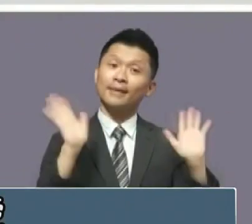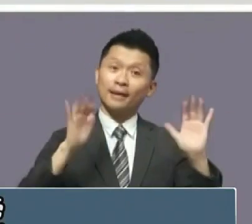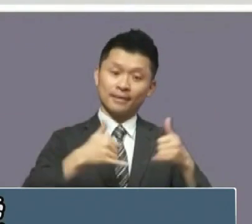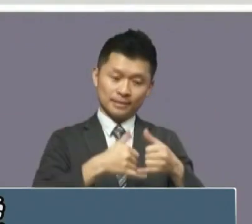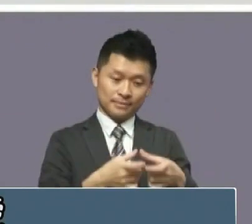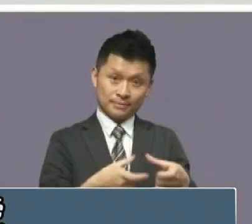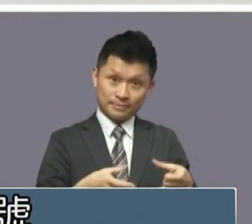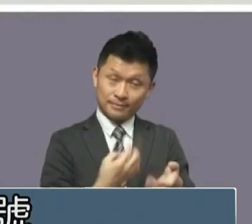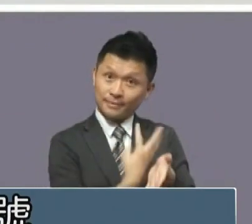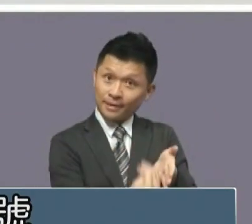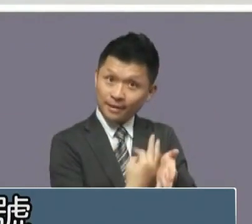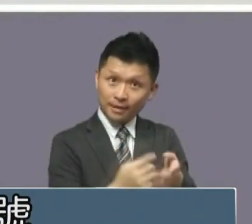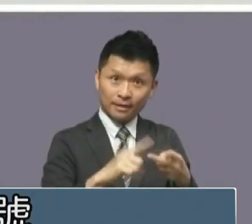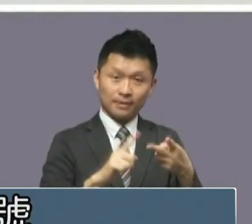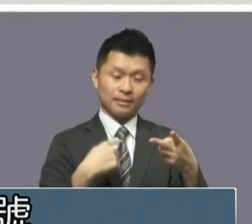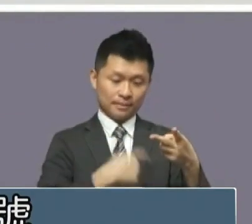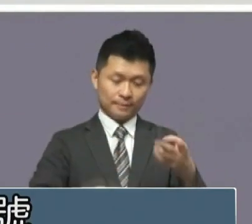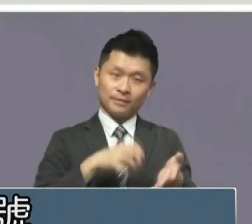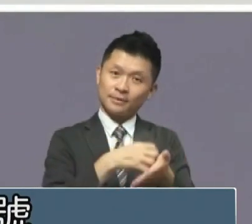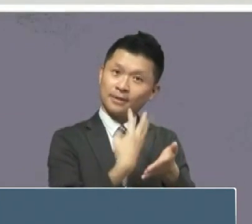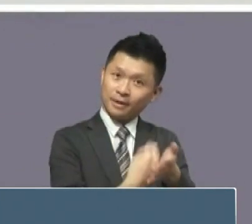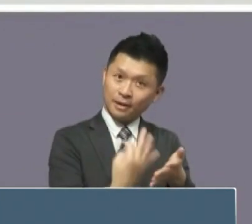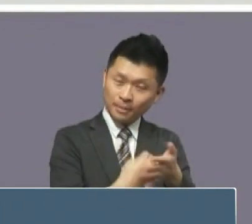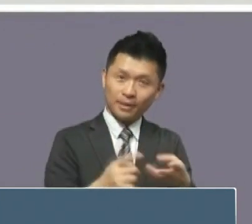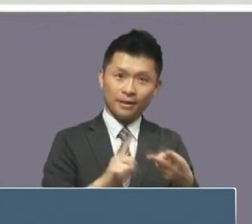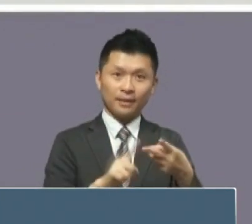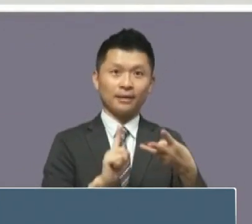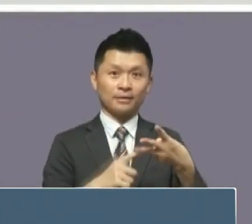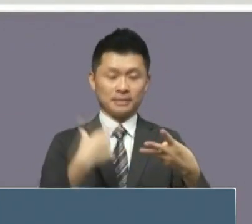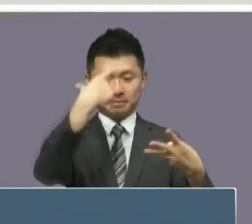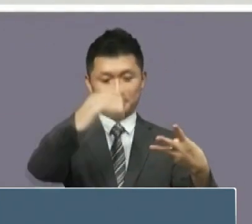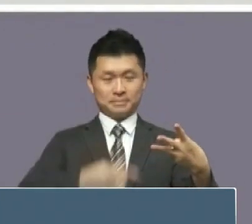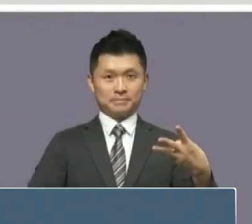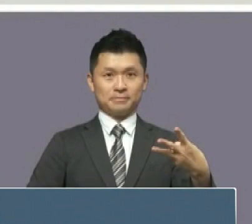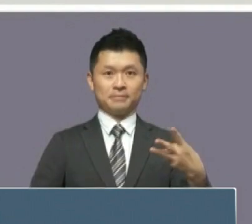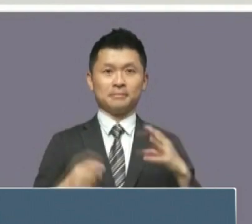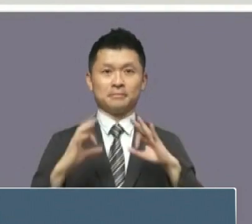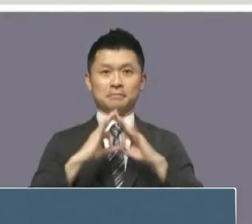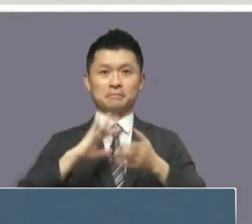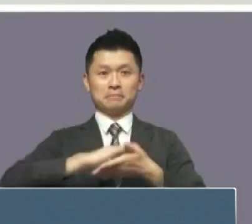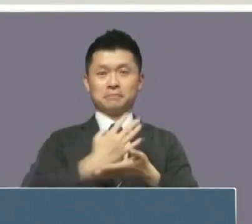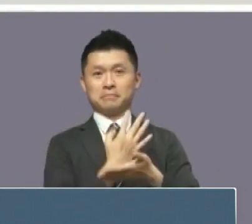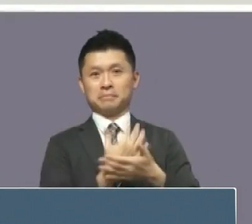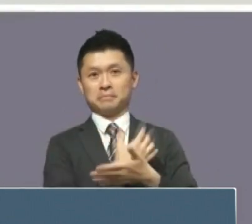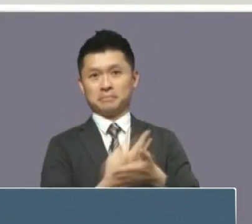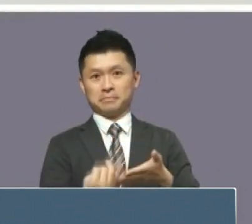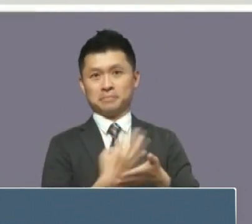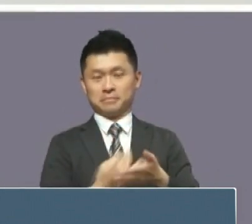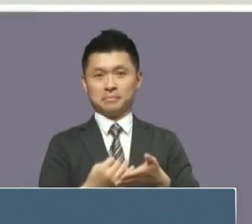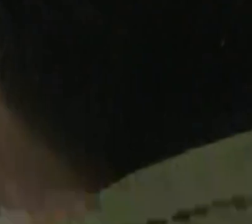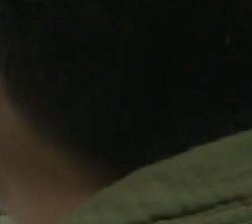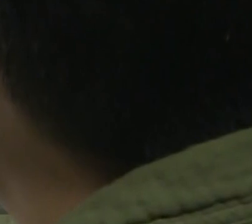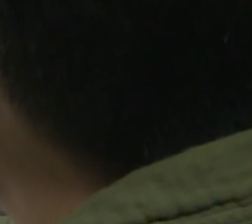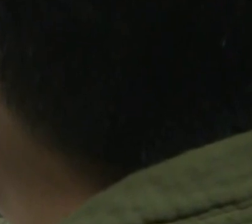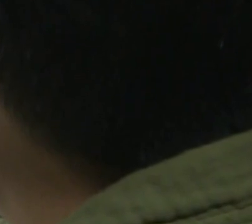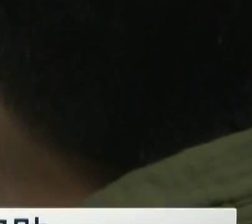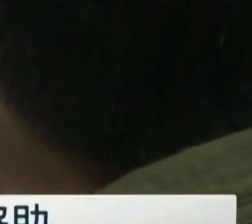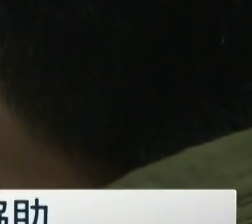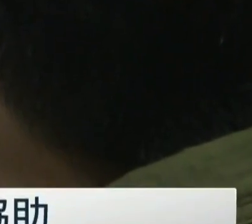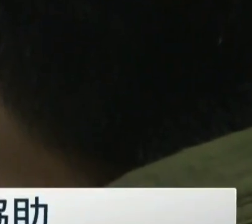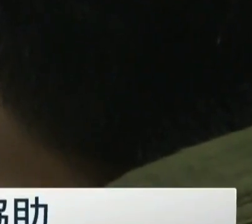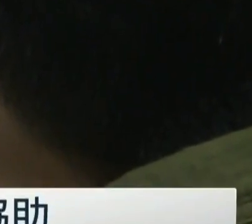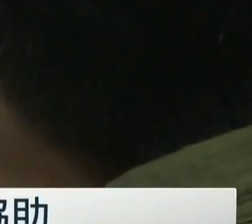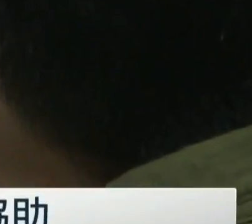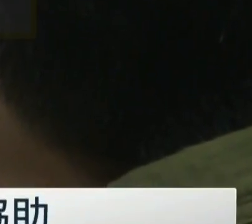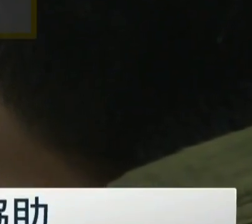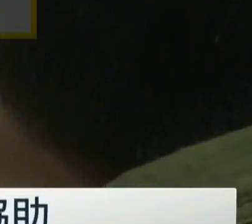健保卡号以及身份证的字号，然后跟本人的金融机构的代号跟账号这4个。 另外申请时